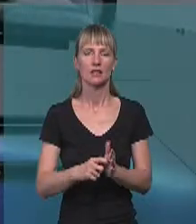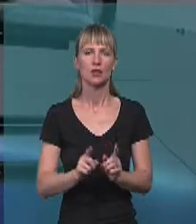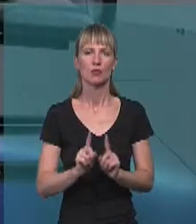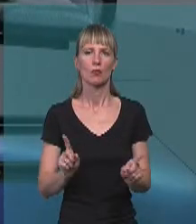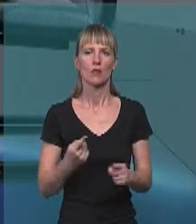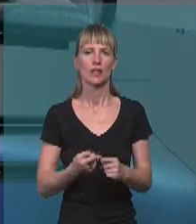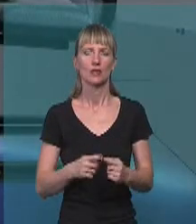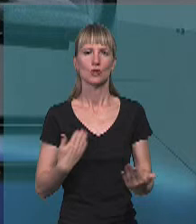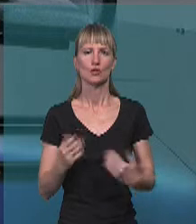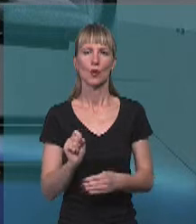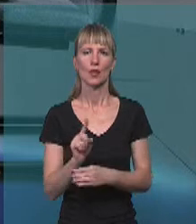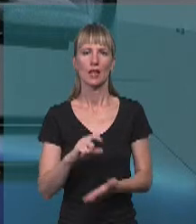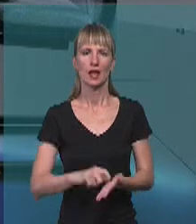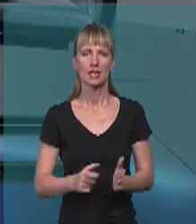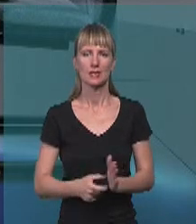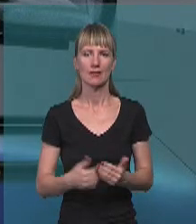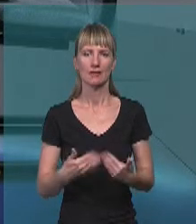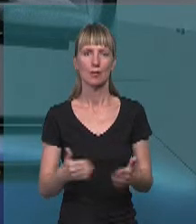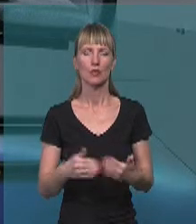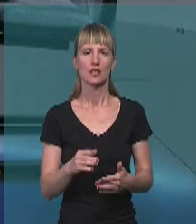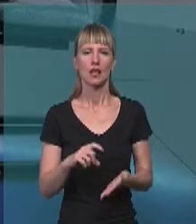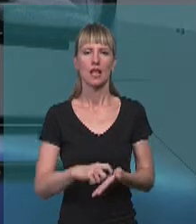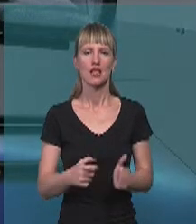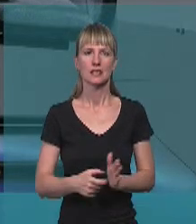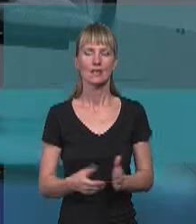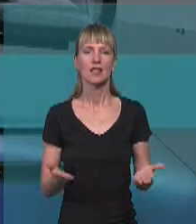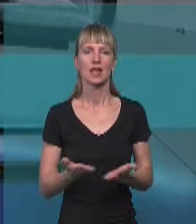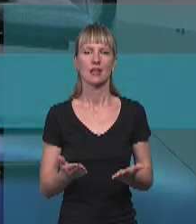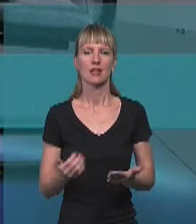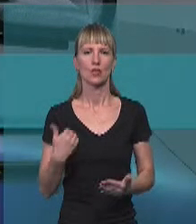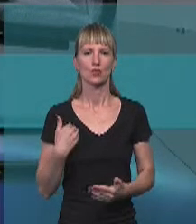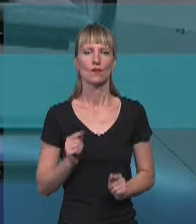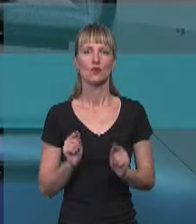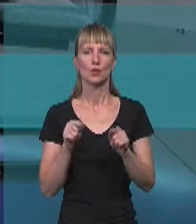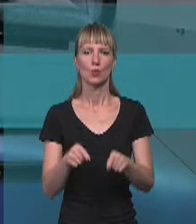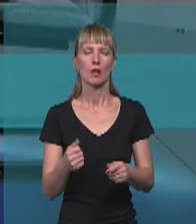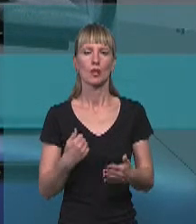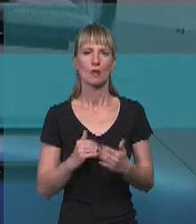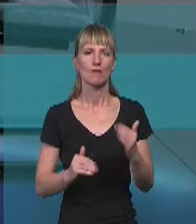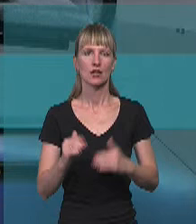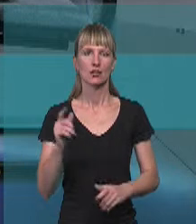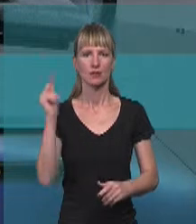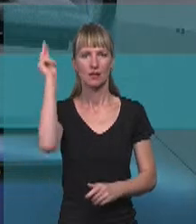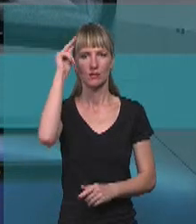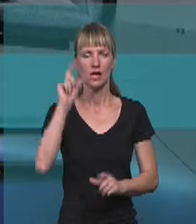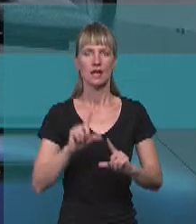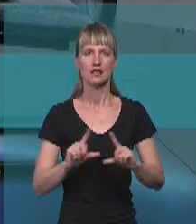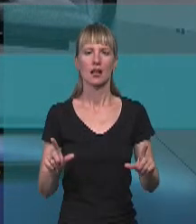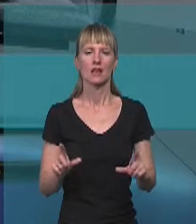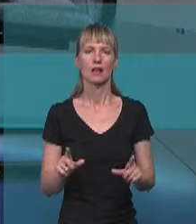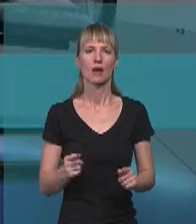це стосується 11-класників випускних класів, які збираються вступати до вищих навчальних закладів, тому